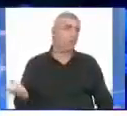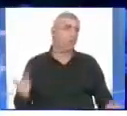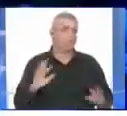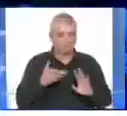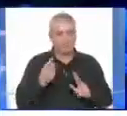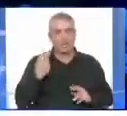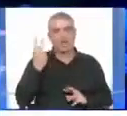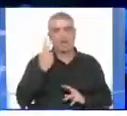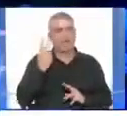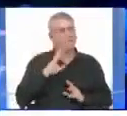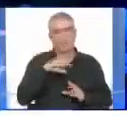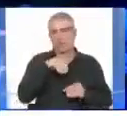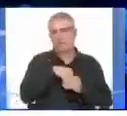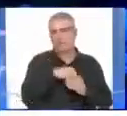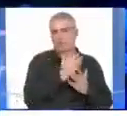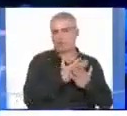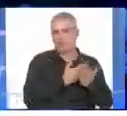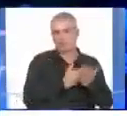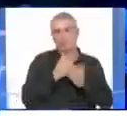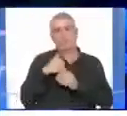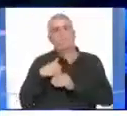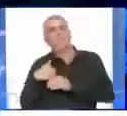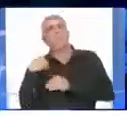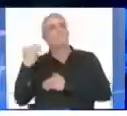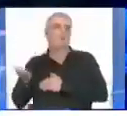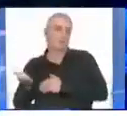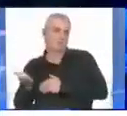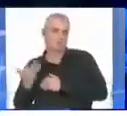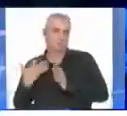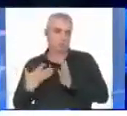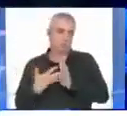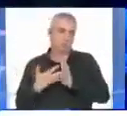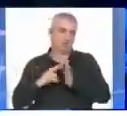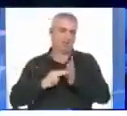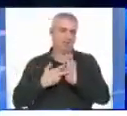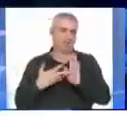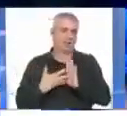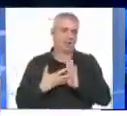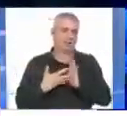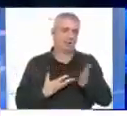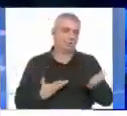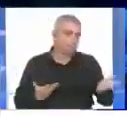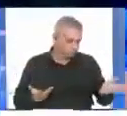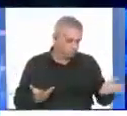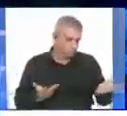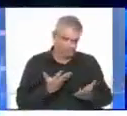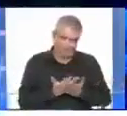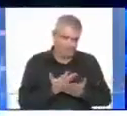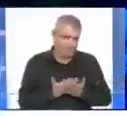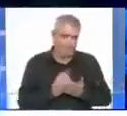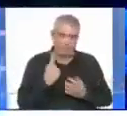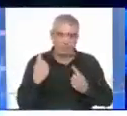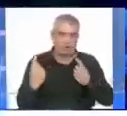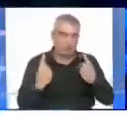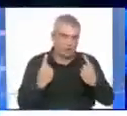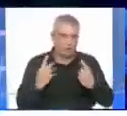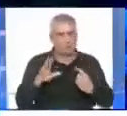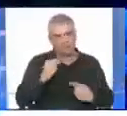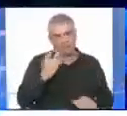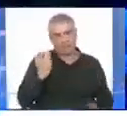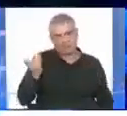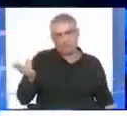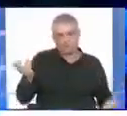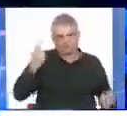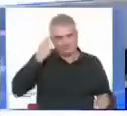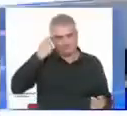היה כמובן לא בתוך העדות, אלא מחוץ לחדר החקירות, וזה מדבר בעצמו שכל אחד ייקח את זה לעניין